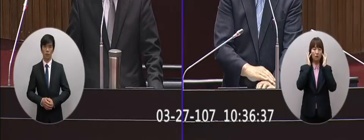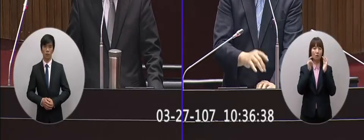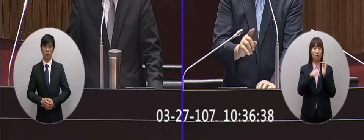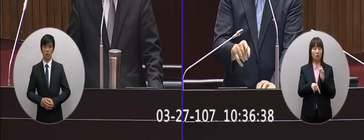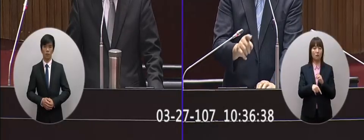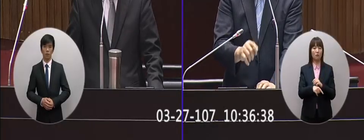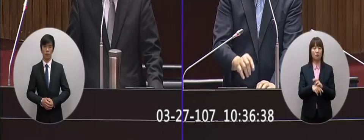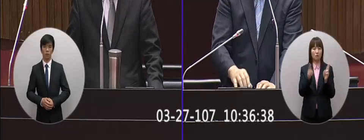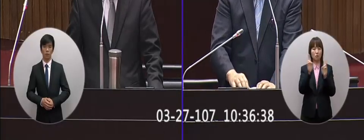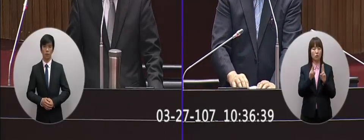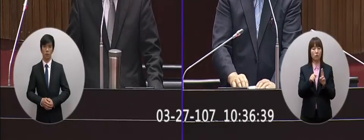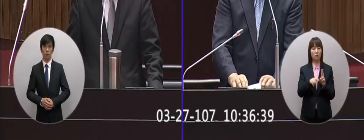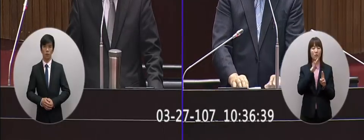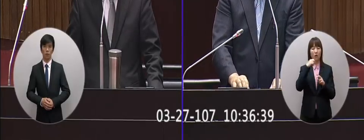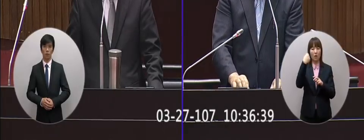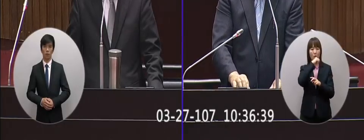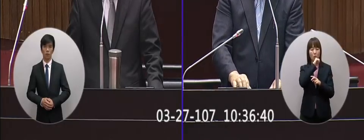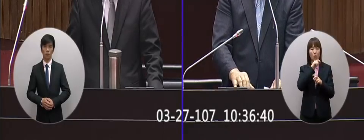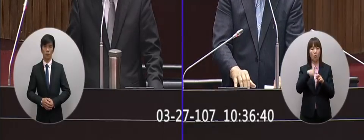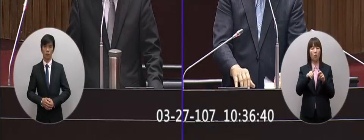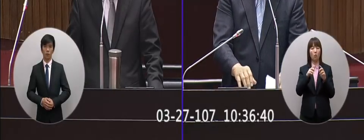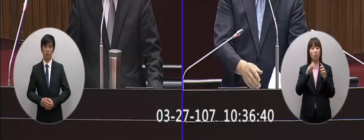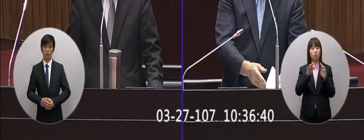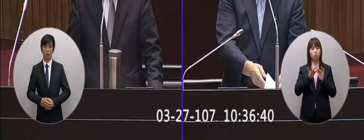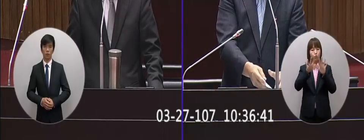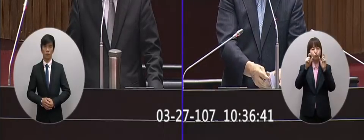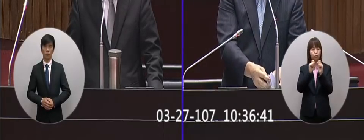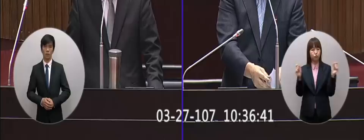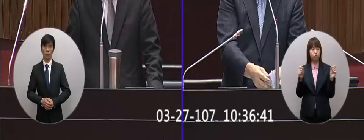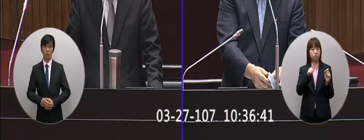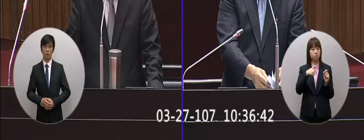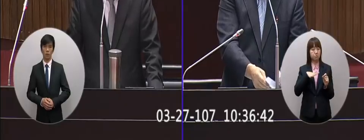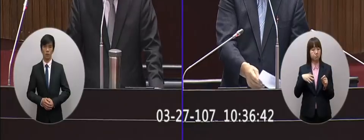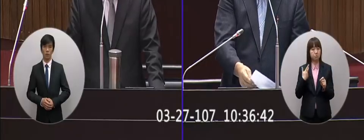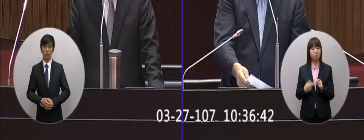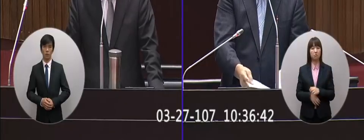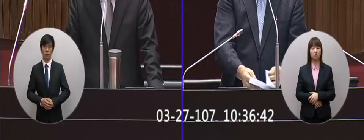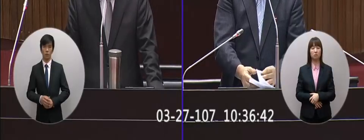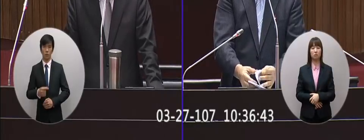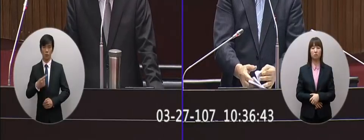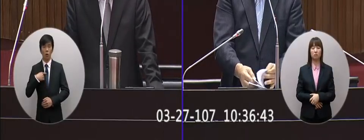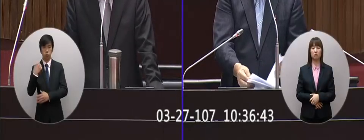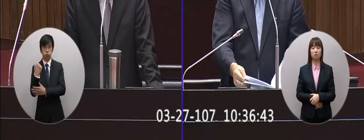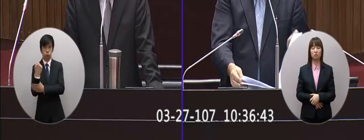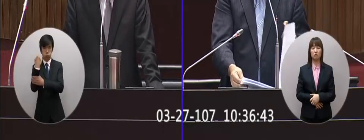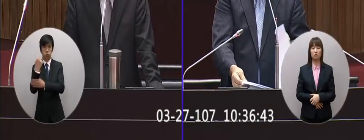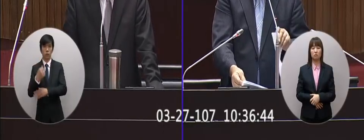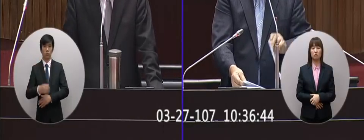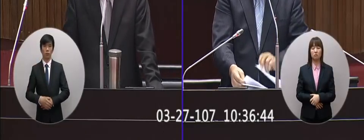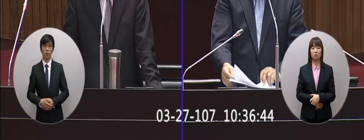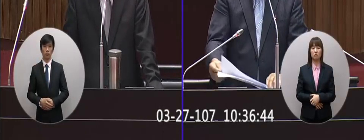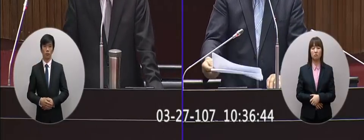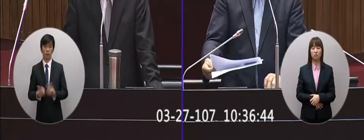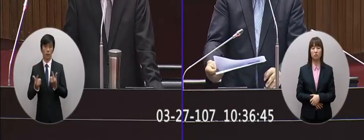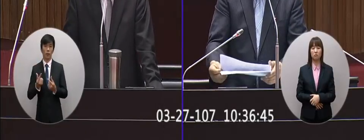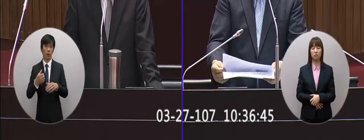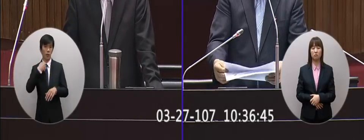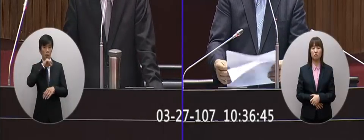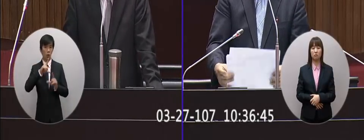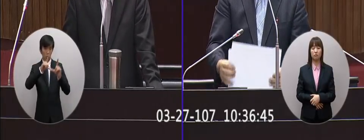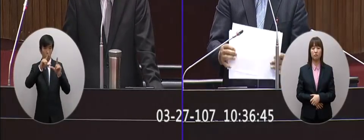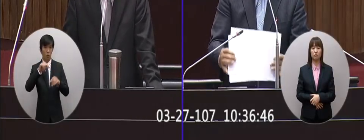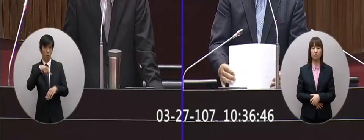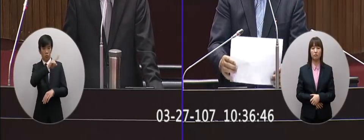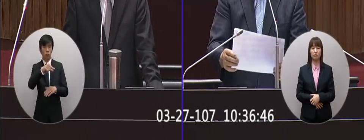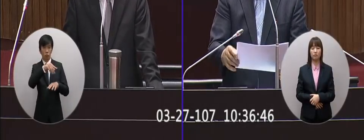啊，在台湾其实已经发展了很久，不晓得院长知不知晓哈？ 我非常支持哈、 okay, 包括台东啊，台东